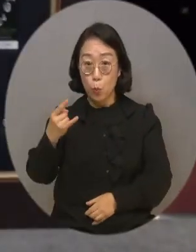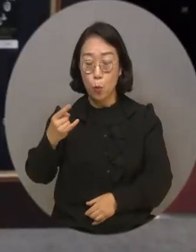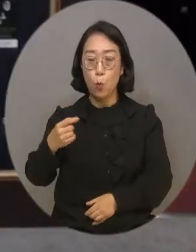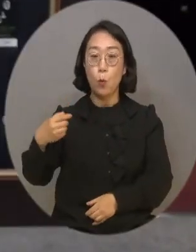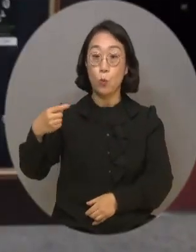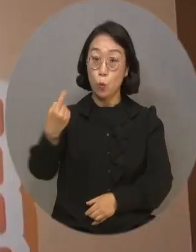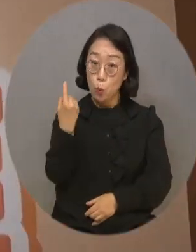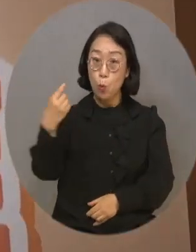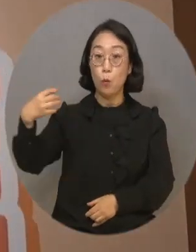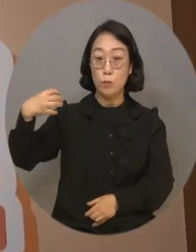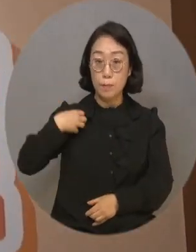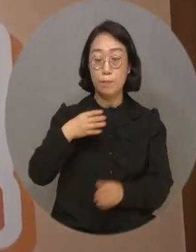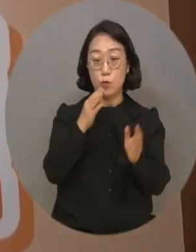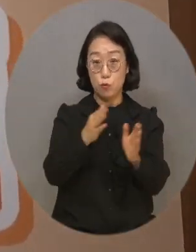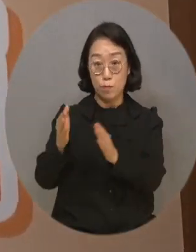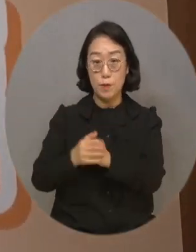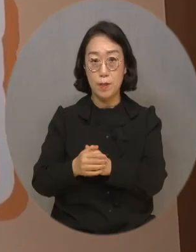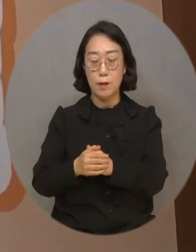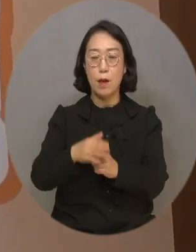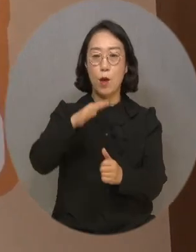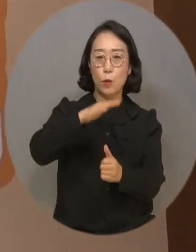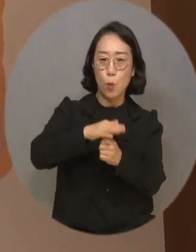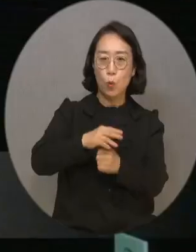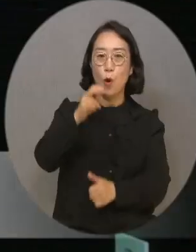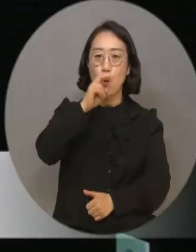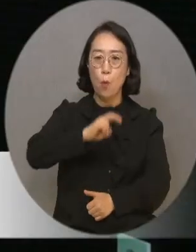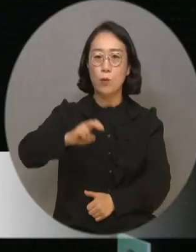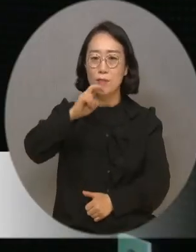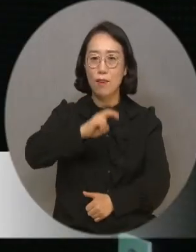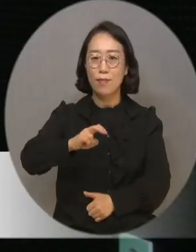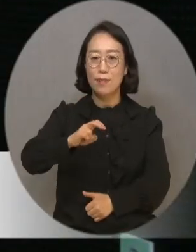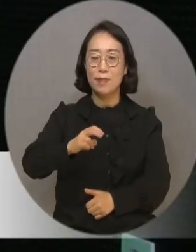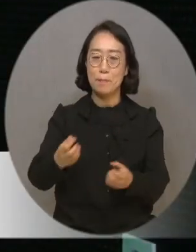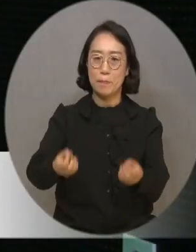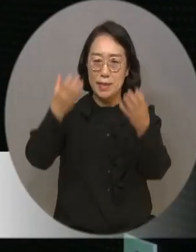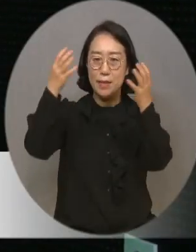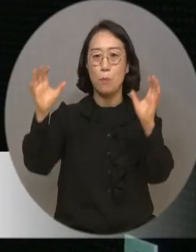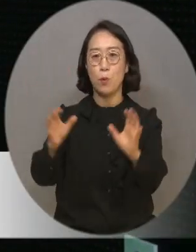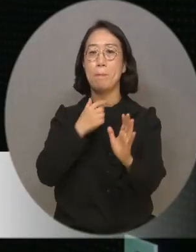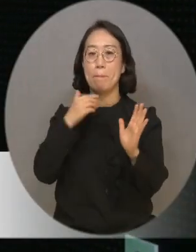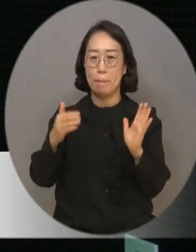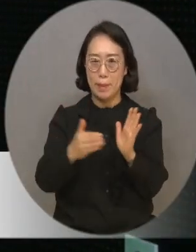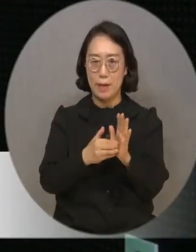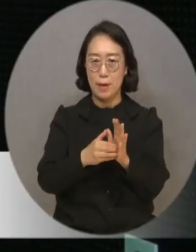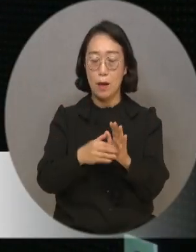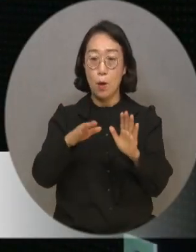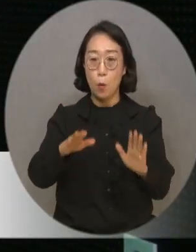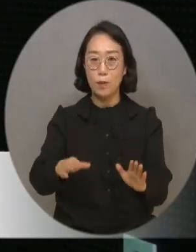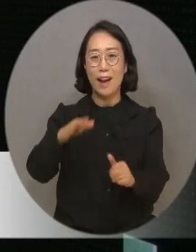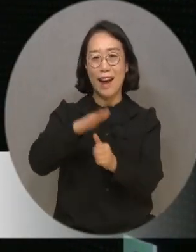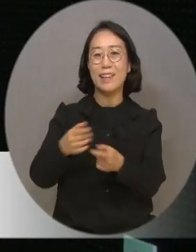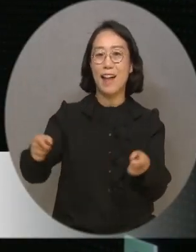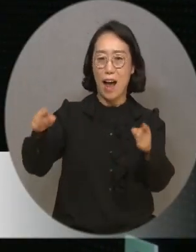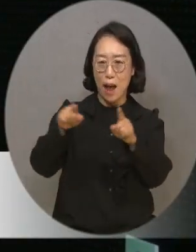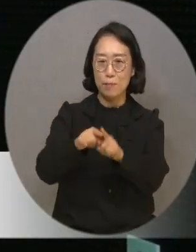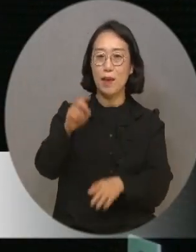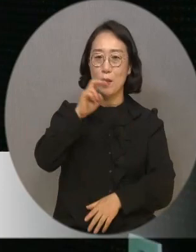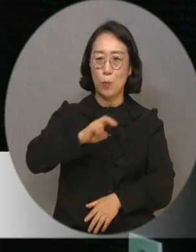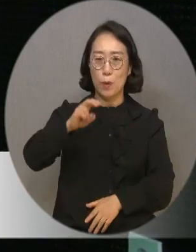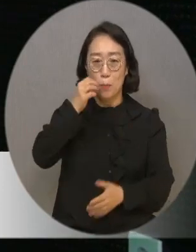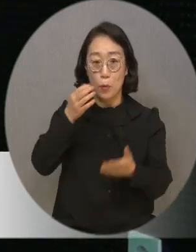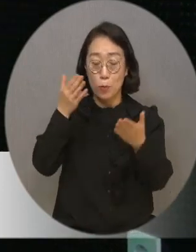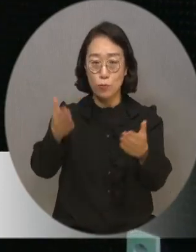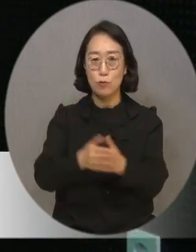어린이들이 주인공인 동요 콘서트를 진행했습니다. 오늘은 아이들과 꾸미는 공연을 준비했어요. 처음부터 끝까지